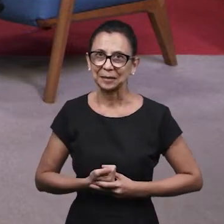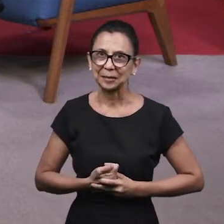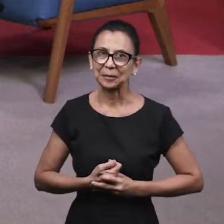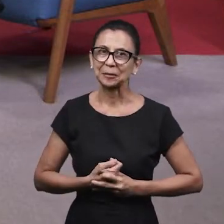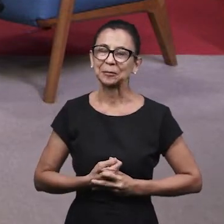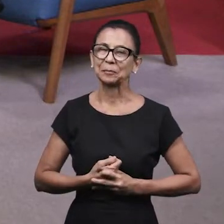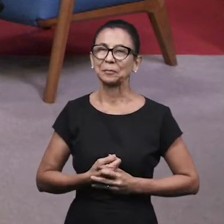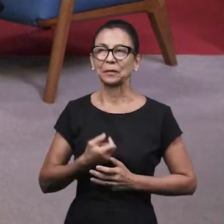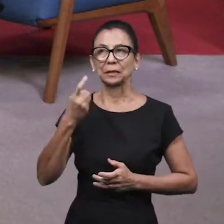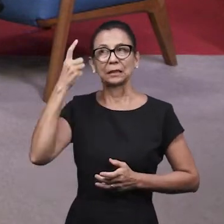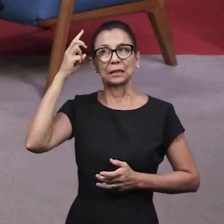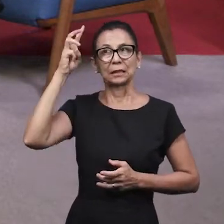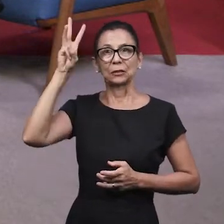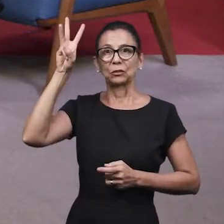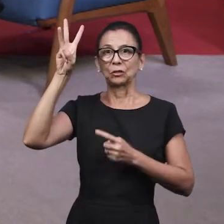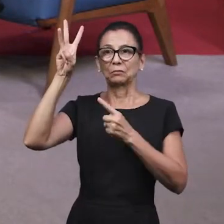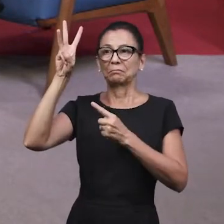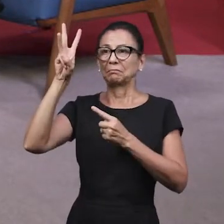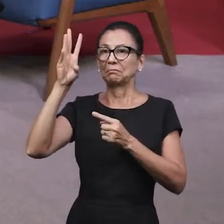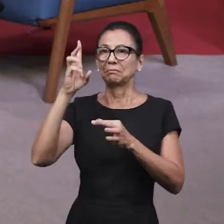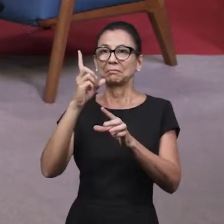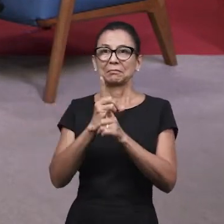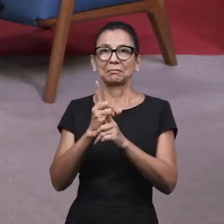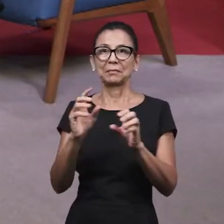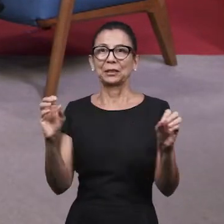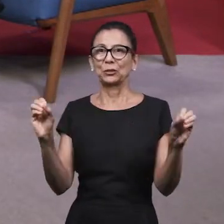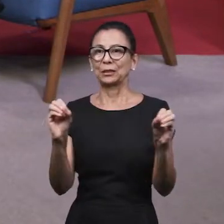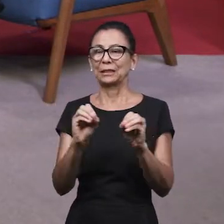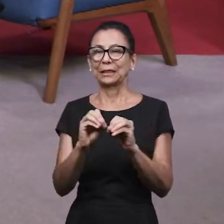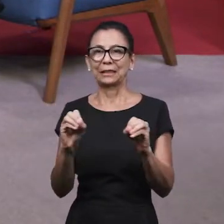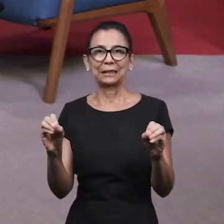Daniel. Exactement. Donc,